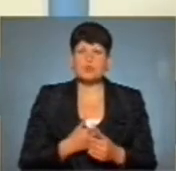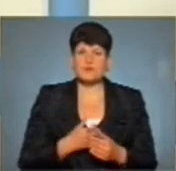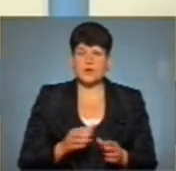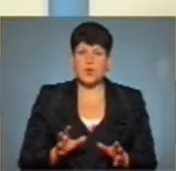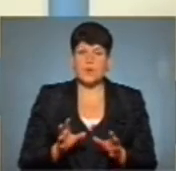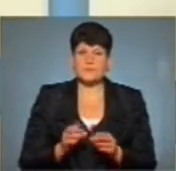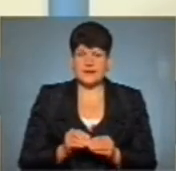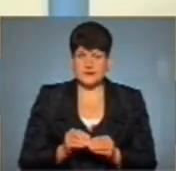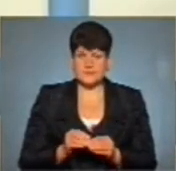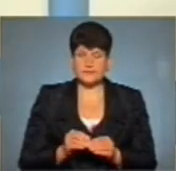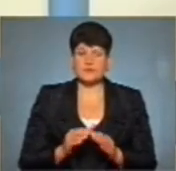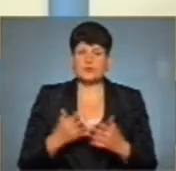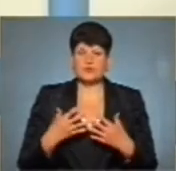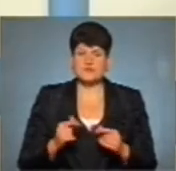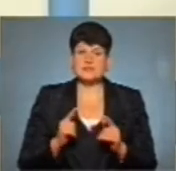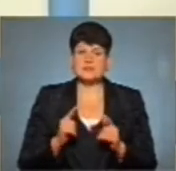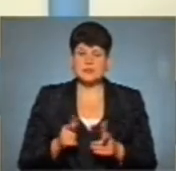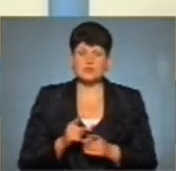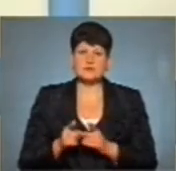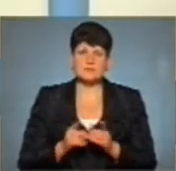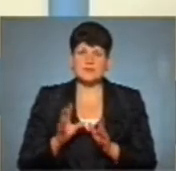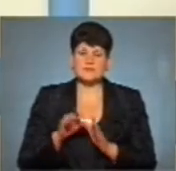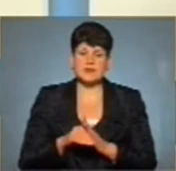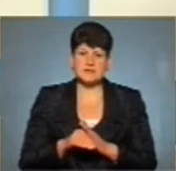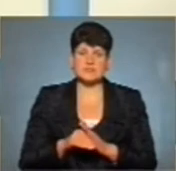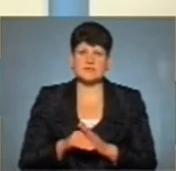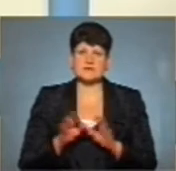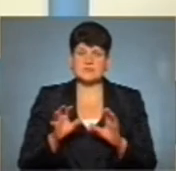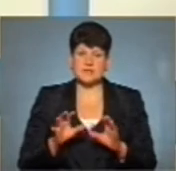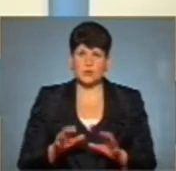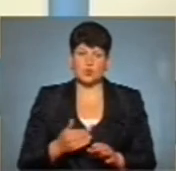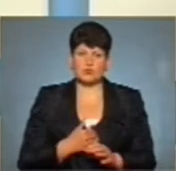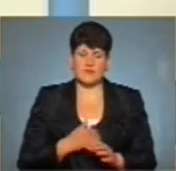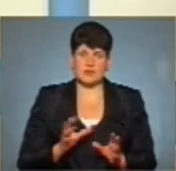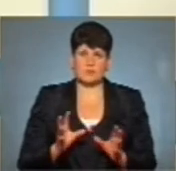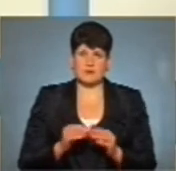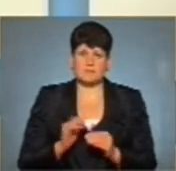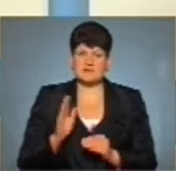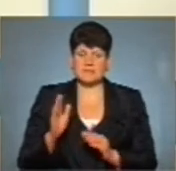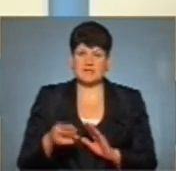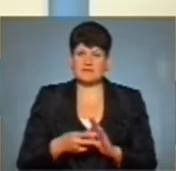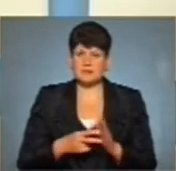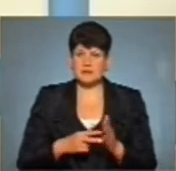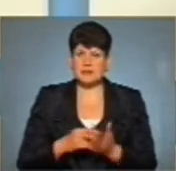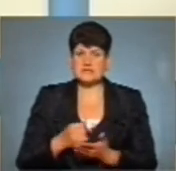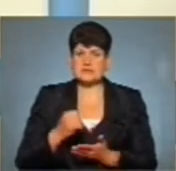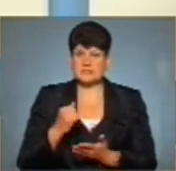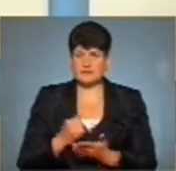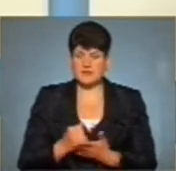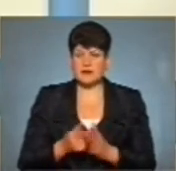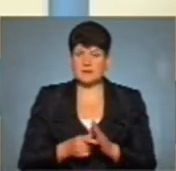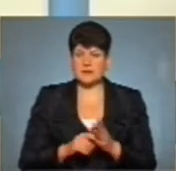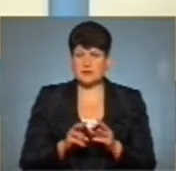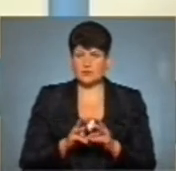то вже згідно з змін, які були внесені в закон про добровільне об'єднання, перспективні плани затверджуються